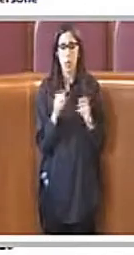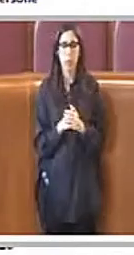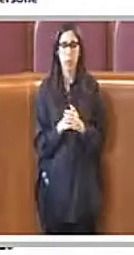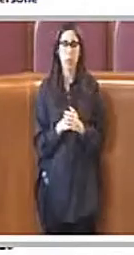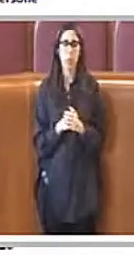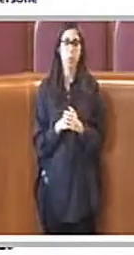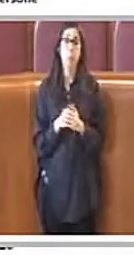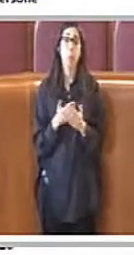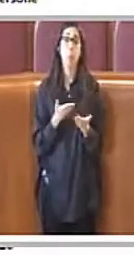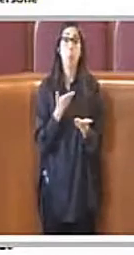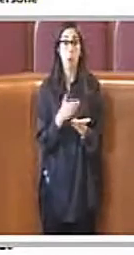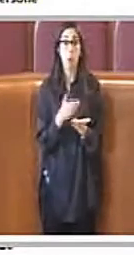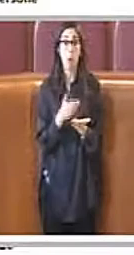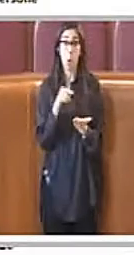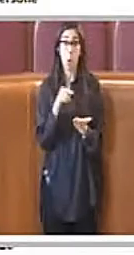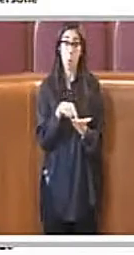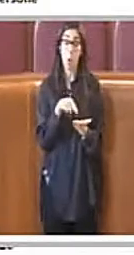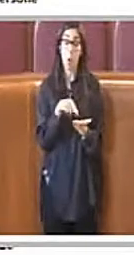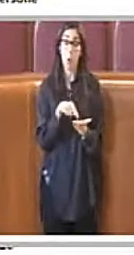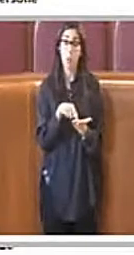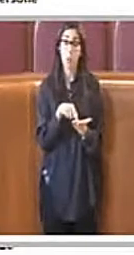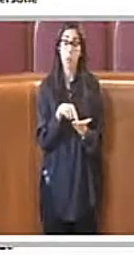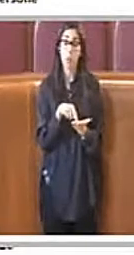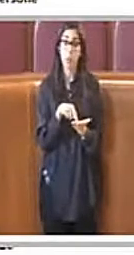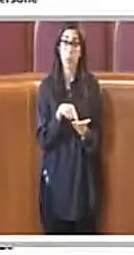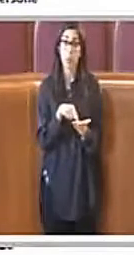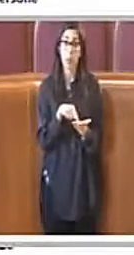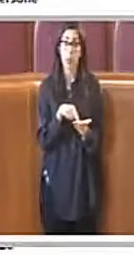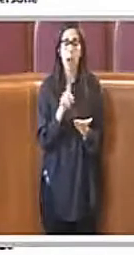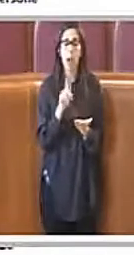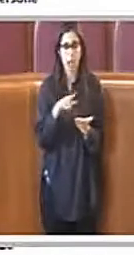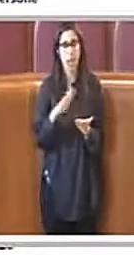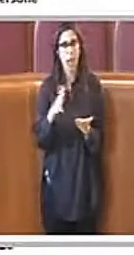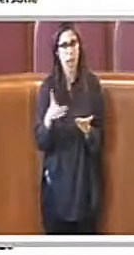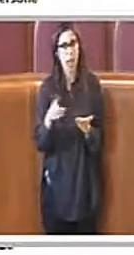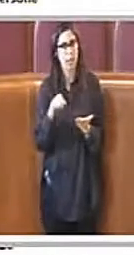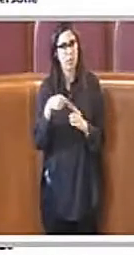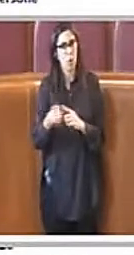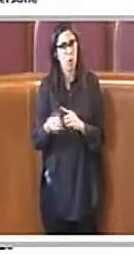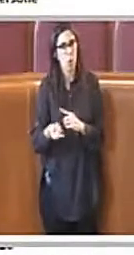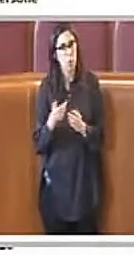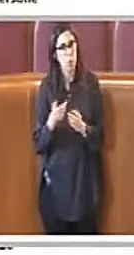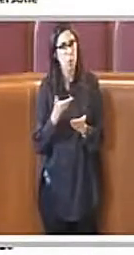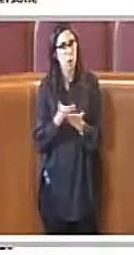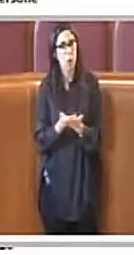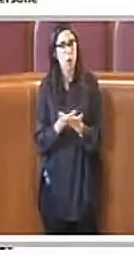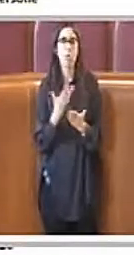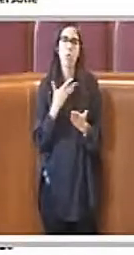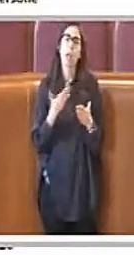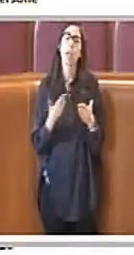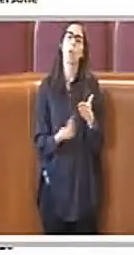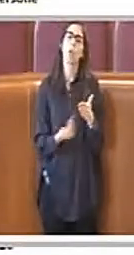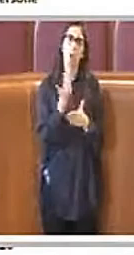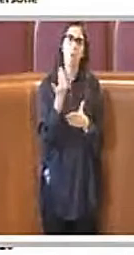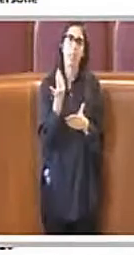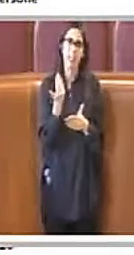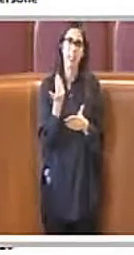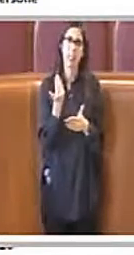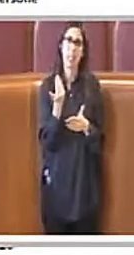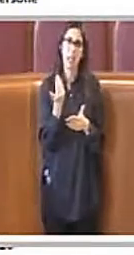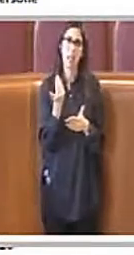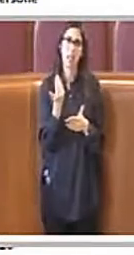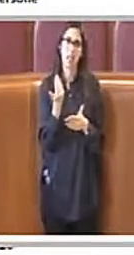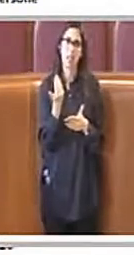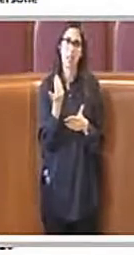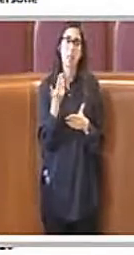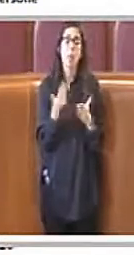Questa proposta è certamente questa più la successiva, è innovativa rispetto a un settore ed è innovativa perché prima